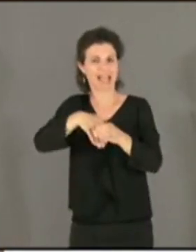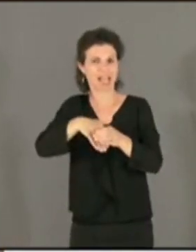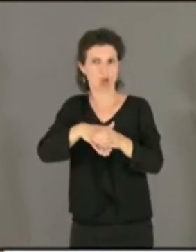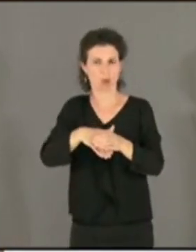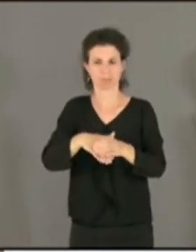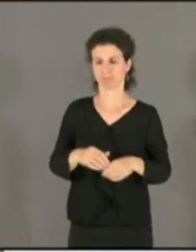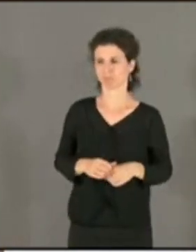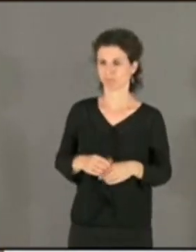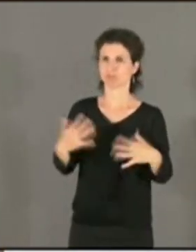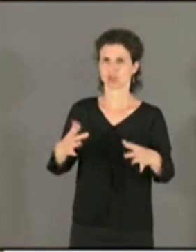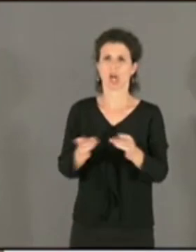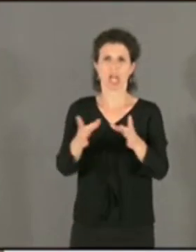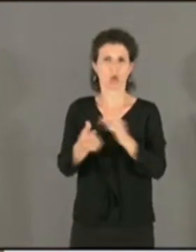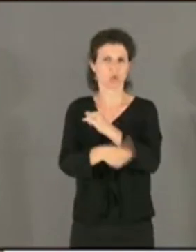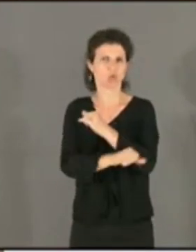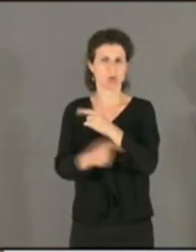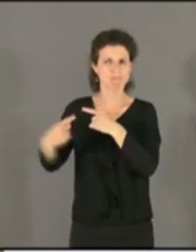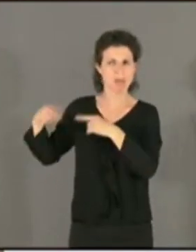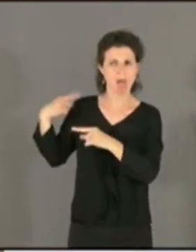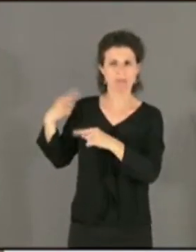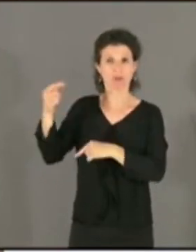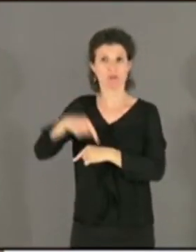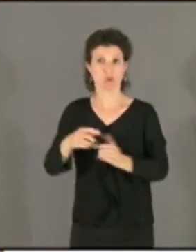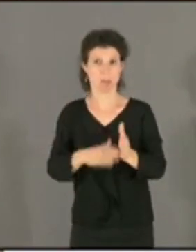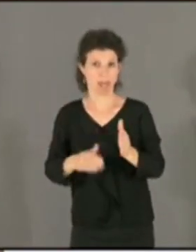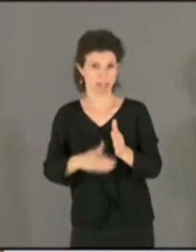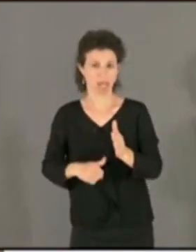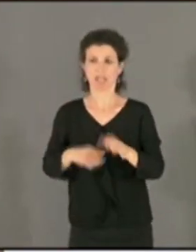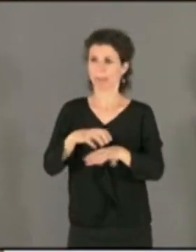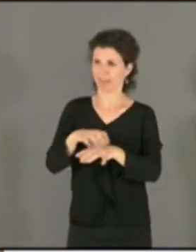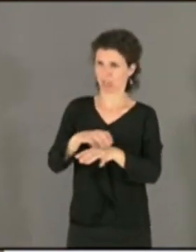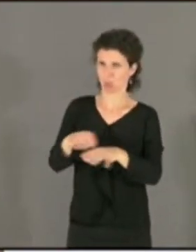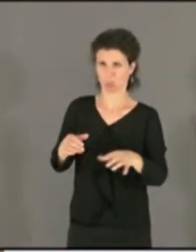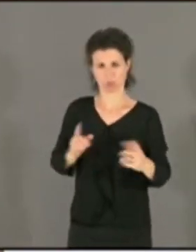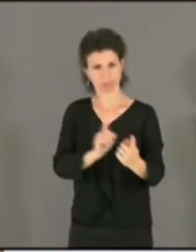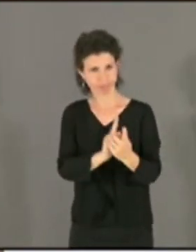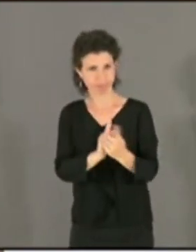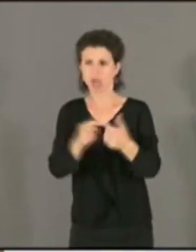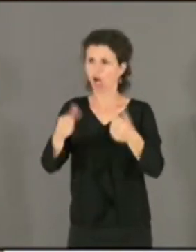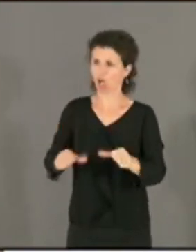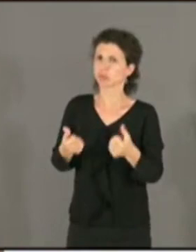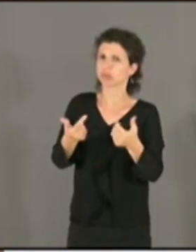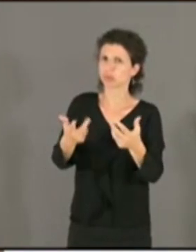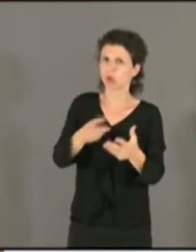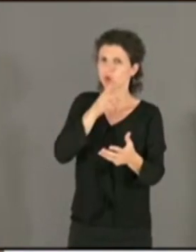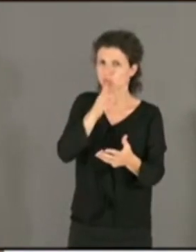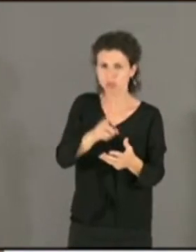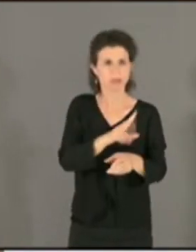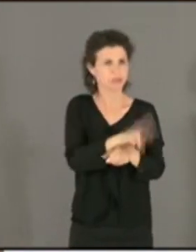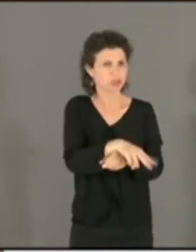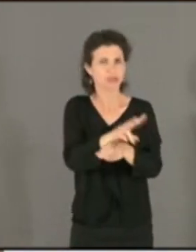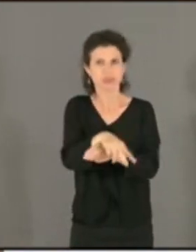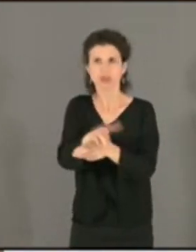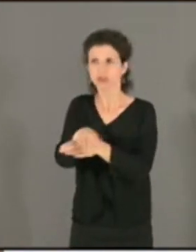il y a quelques semaines. Il avait reçu en préfecture, il y est resté plusieurs jours. Il a visité bon nombre de sites, bon nombre